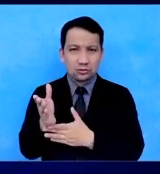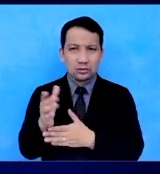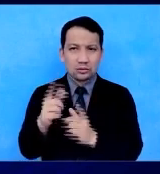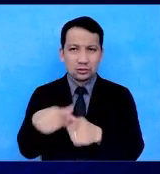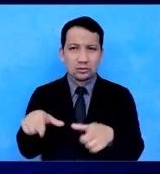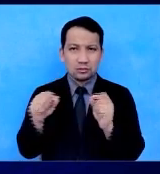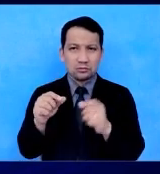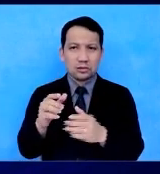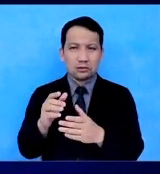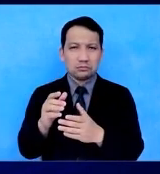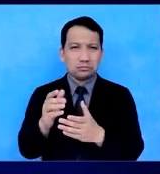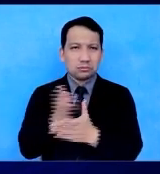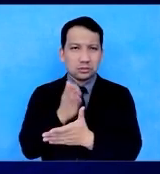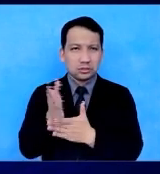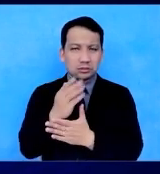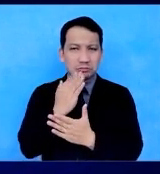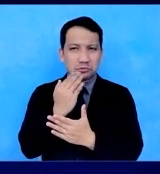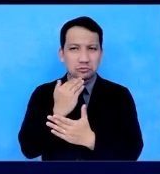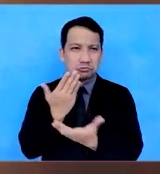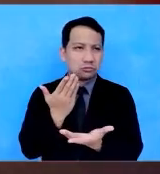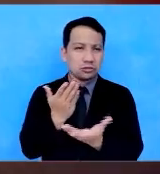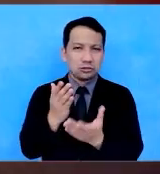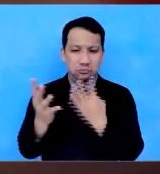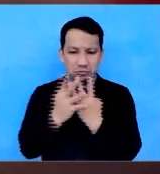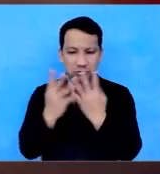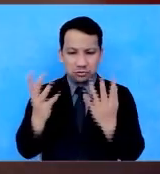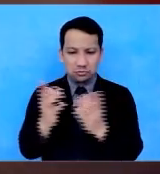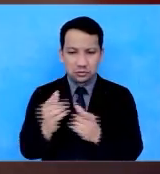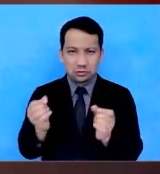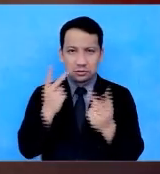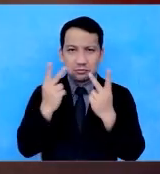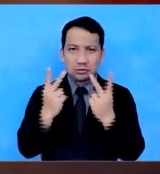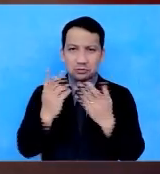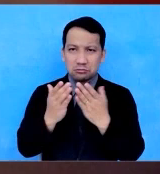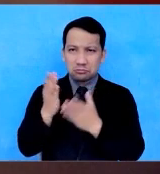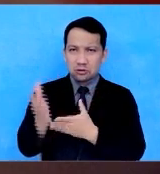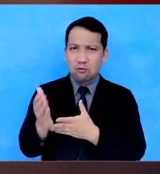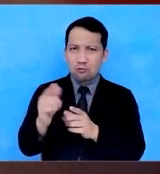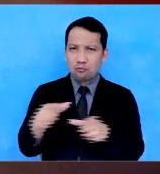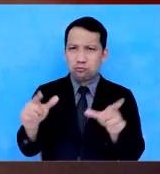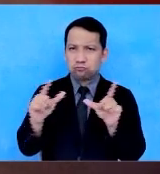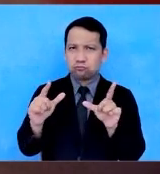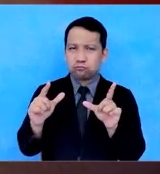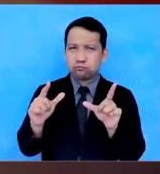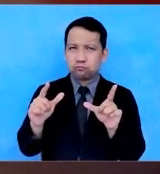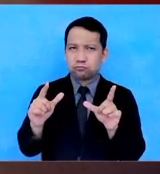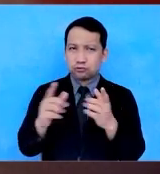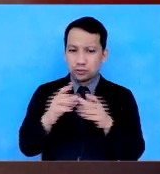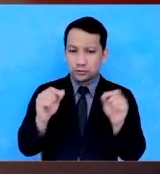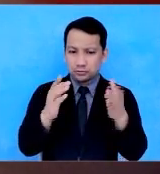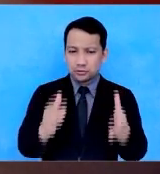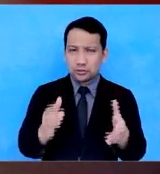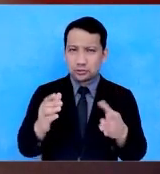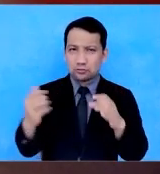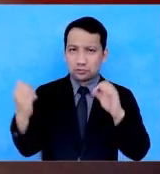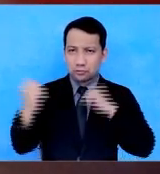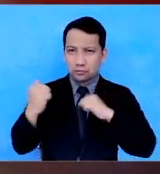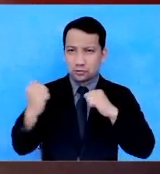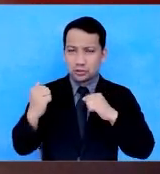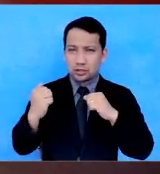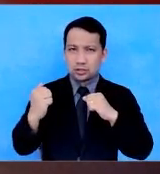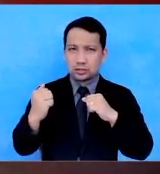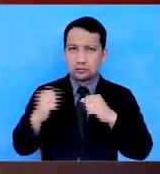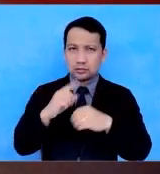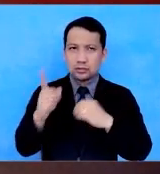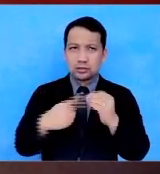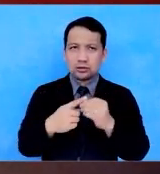kulungan at medyo sweet pa raw ang dalawa. At may isa pang malakid, wala kasing extradition treaty sa pagitan ng Japan at ang Pilipinas na